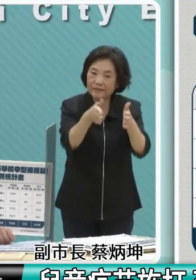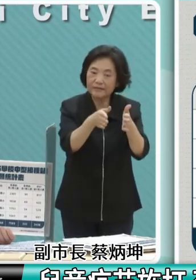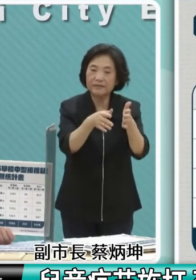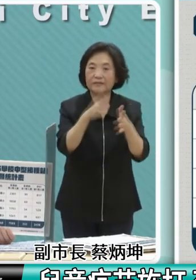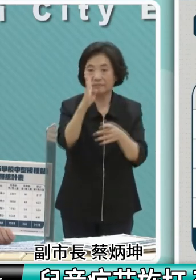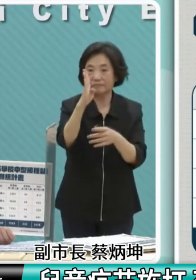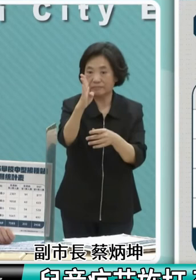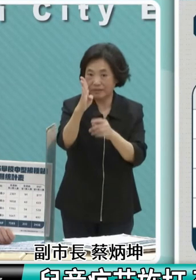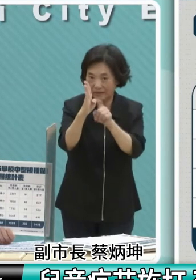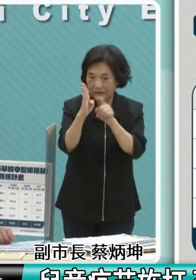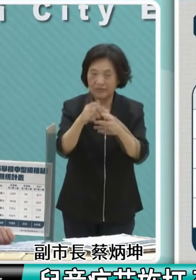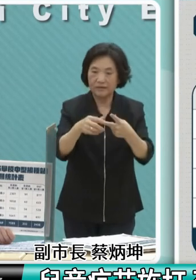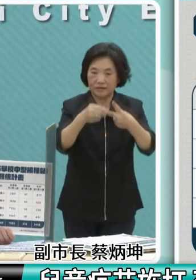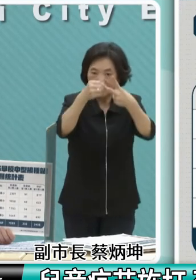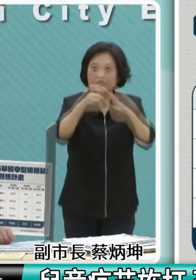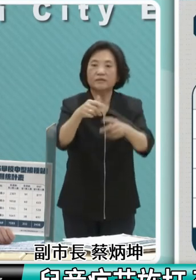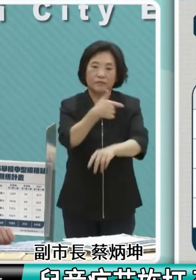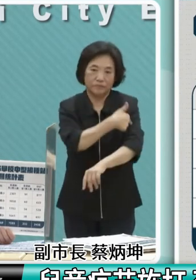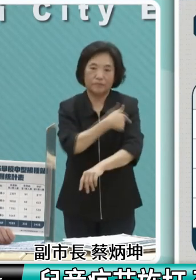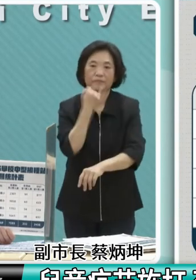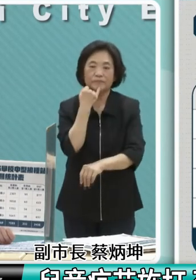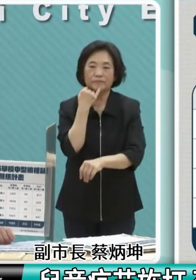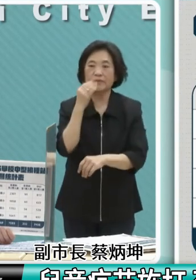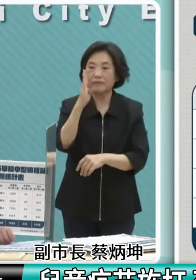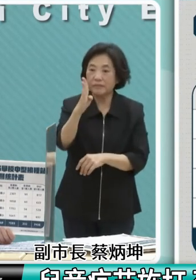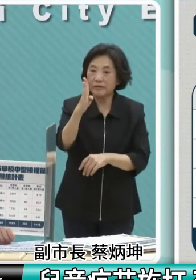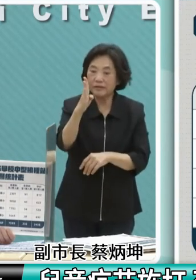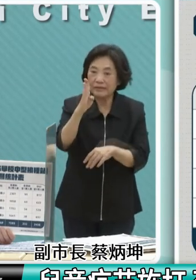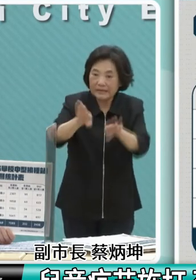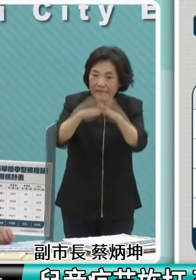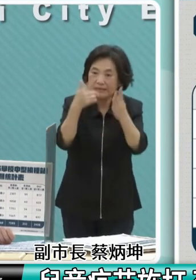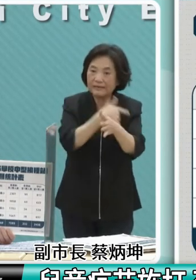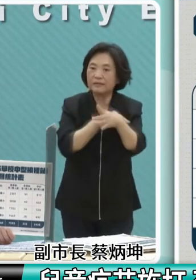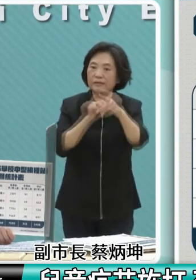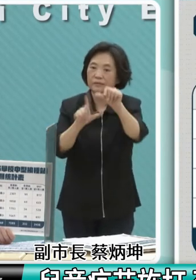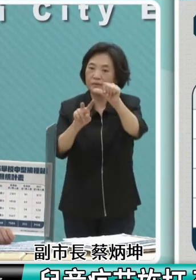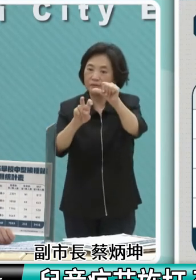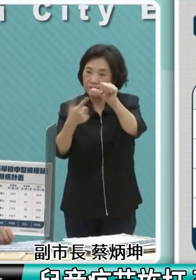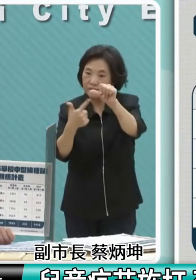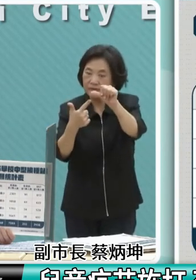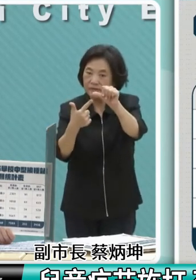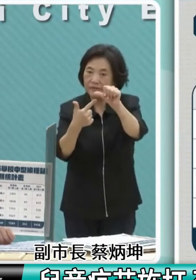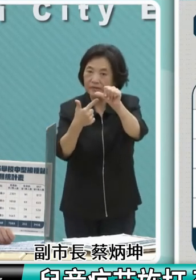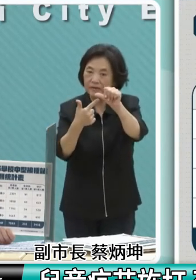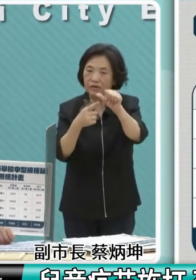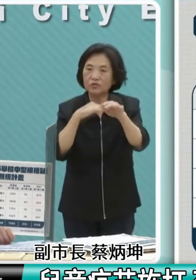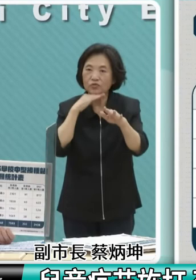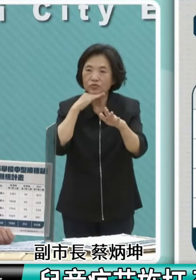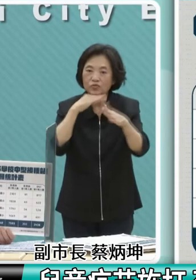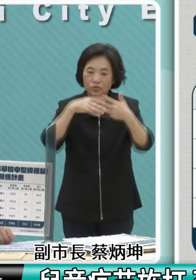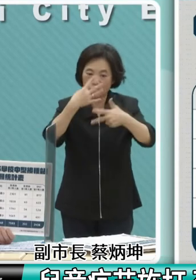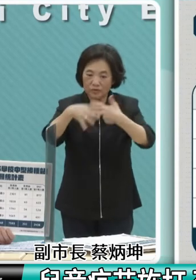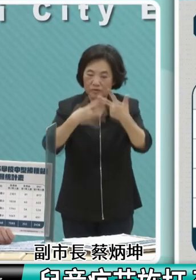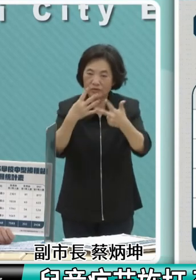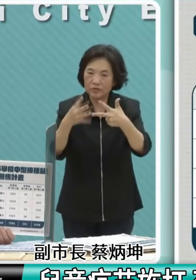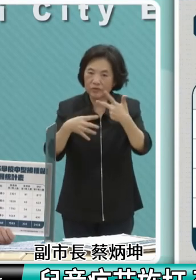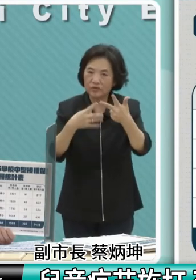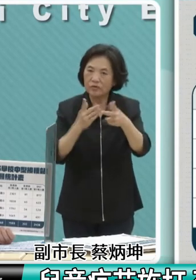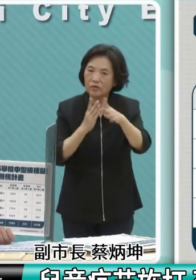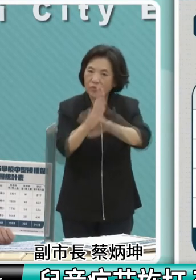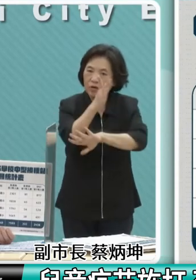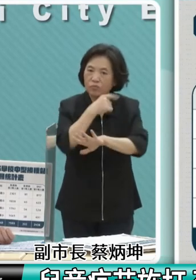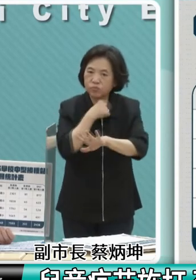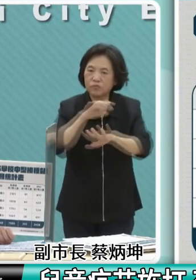BNT， 因为 BNT 的开始打是5月26号开始打，所以要打到4周的话，大概就